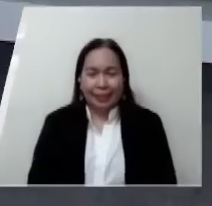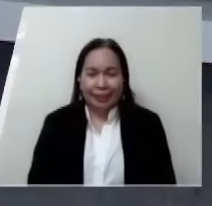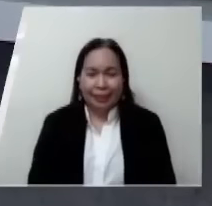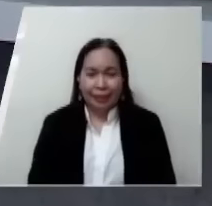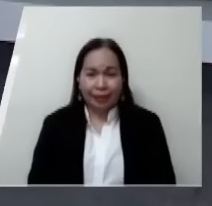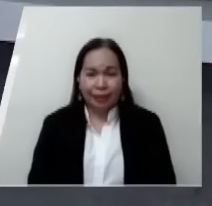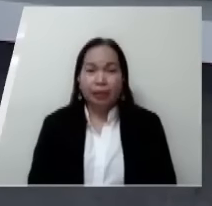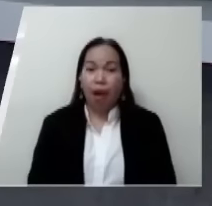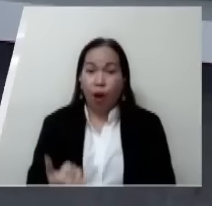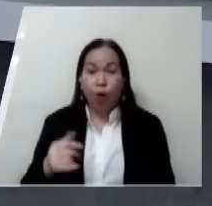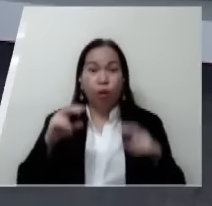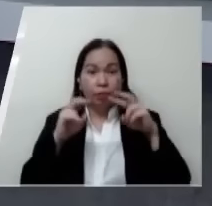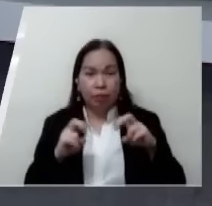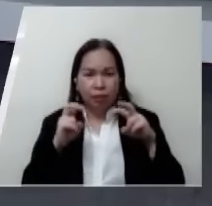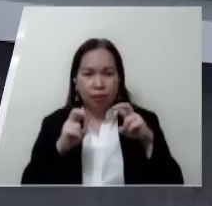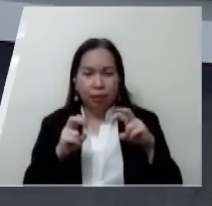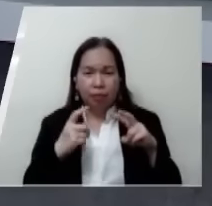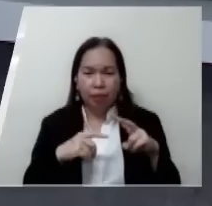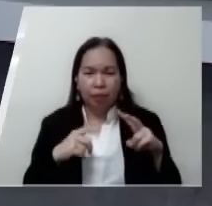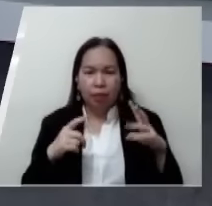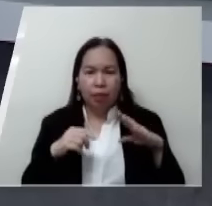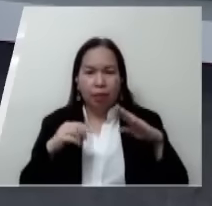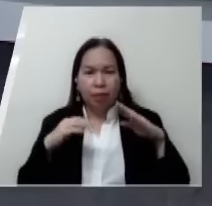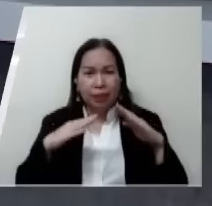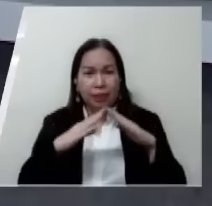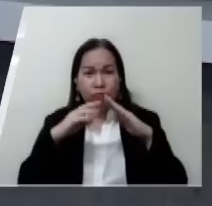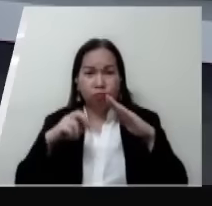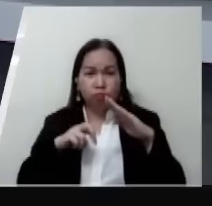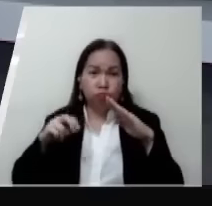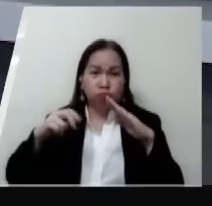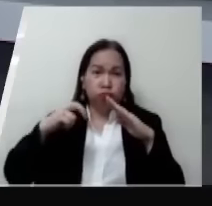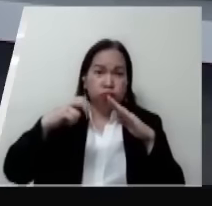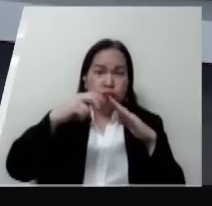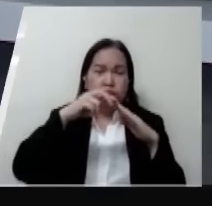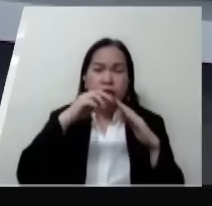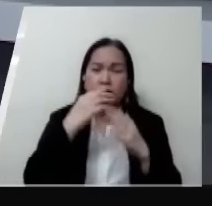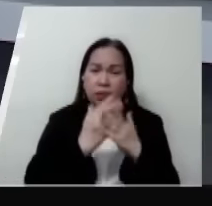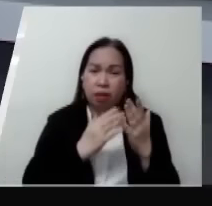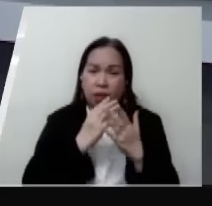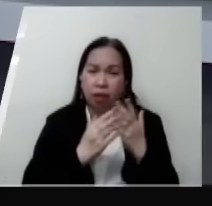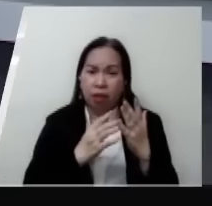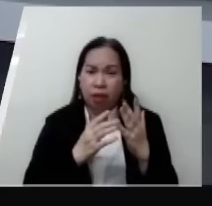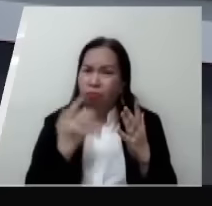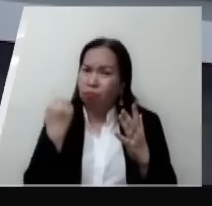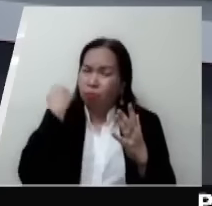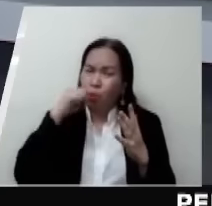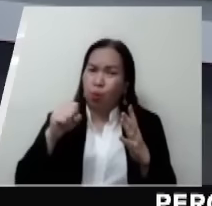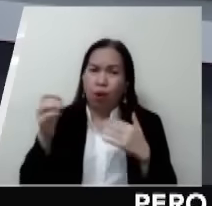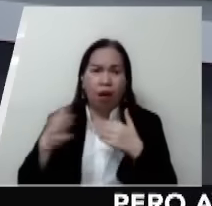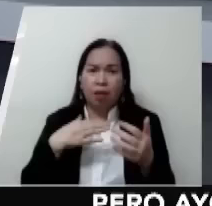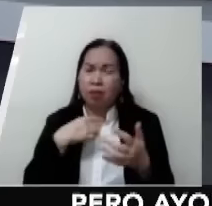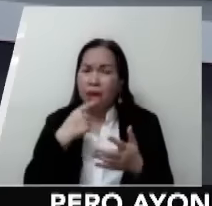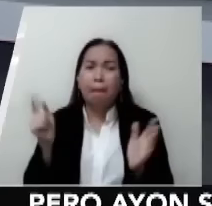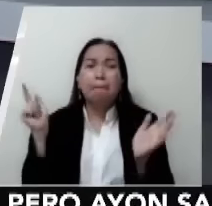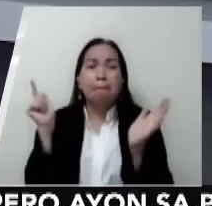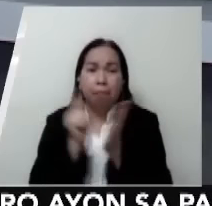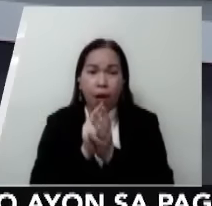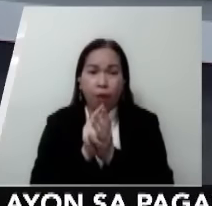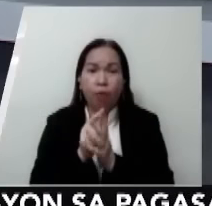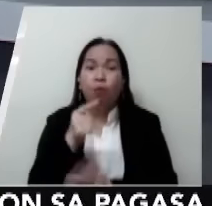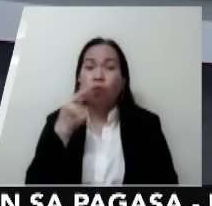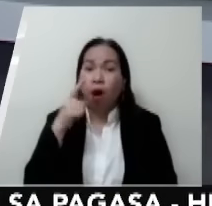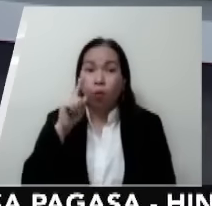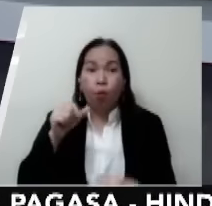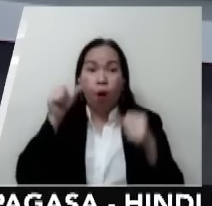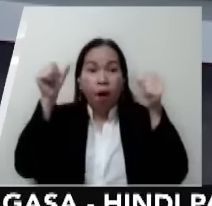Iniimbestigahan na ang pag-akyat ng ilan sa bulkang Mayon kahit bawal pa. Gaya ng napanood sa isang vlog.